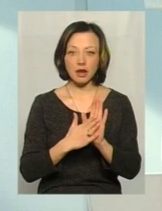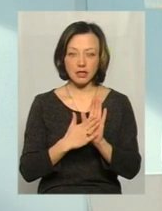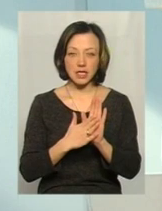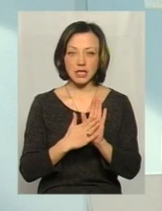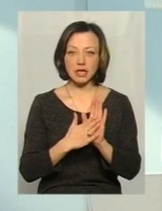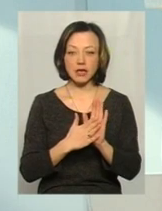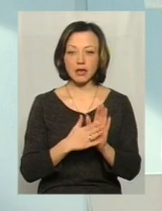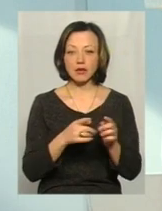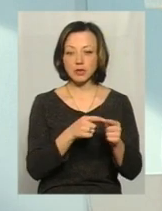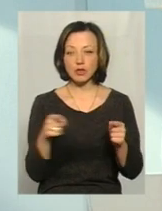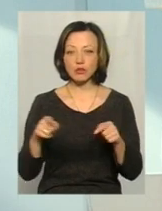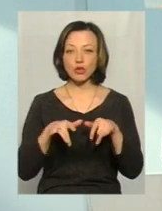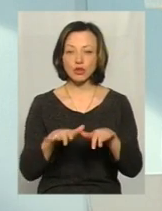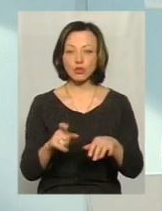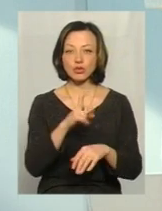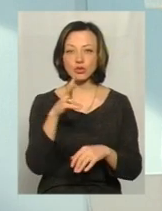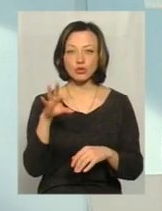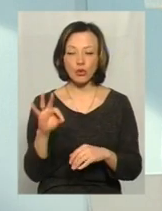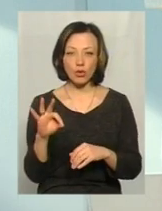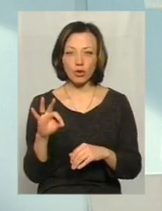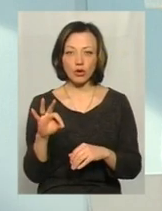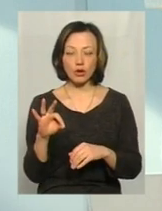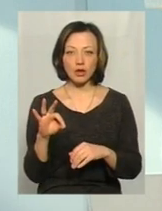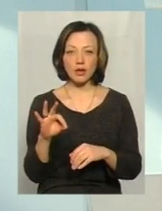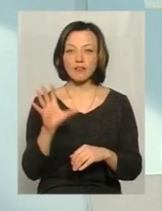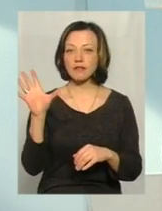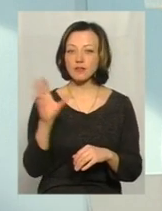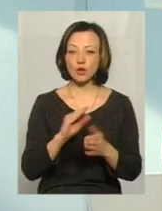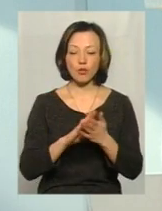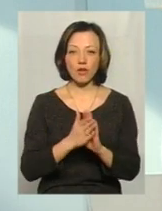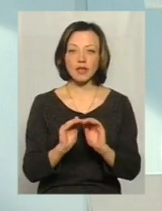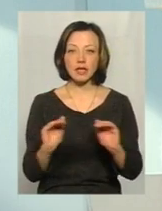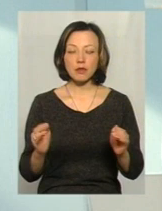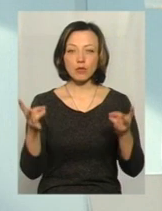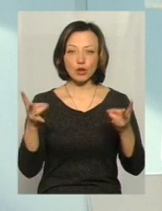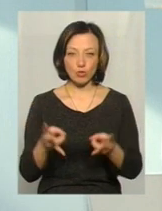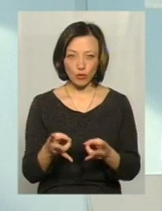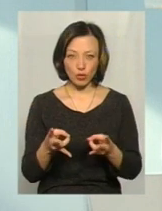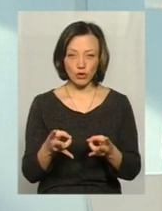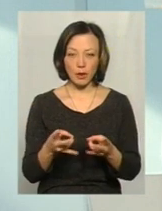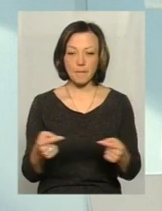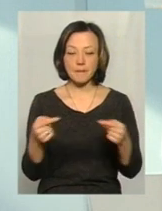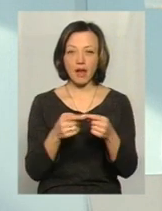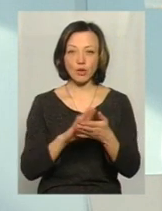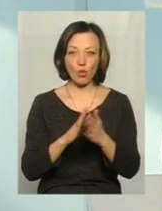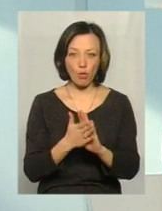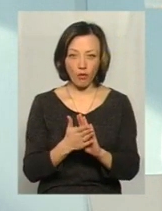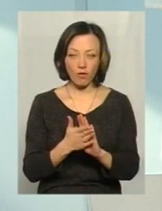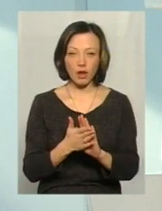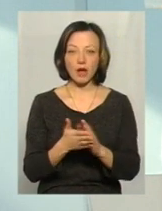і під час самої процедури зовнішнього незалежного оцінювання всі умови дітям, які потребують певних умов.